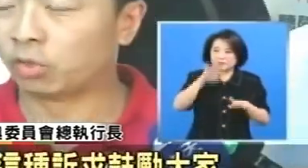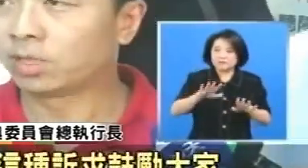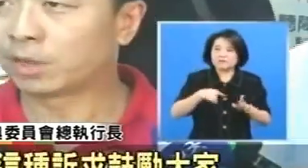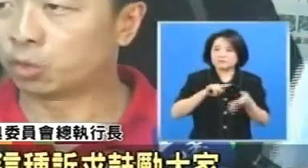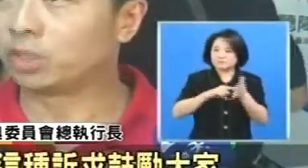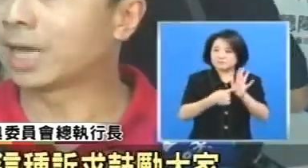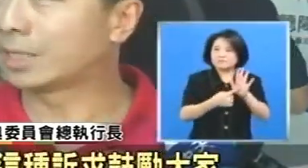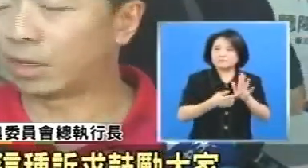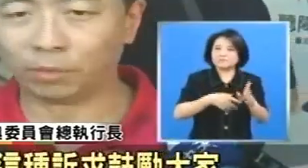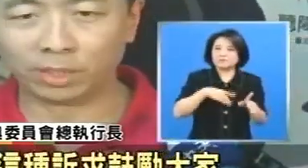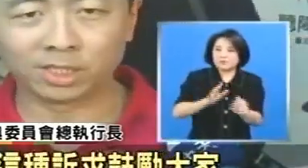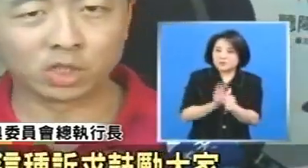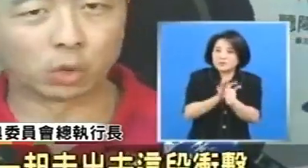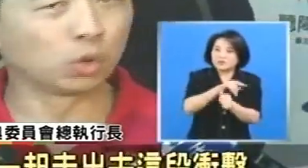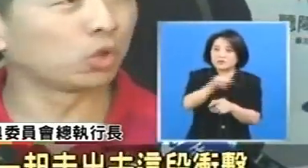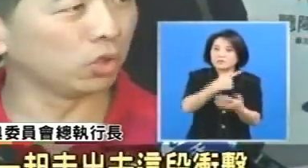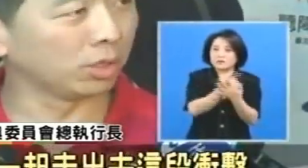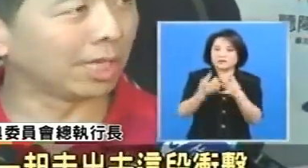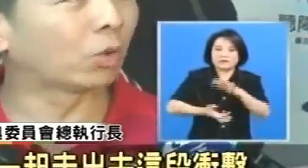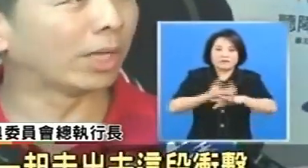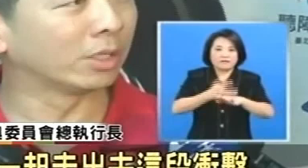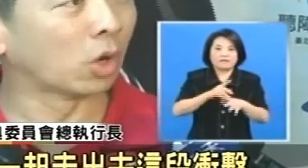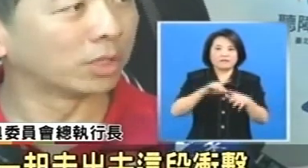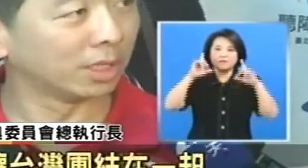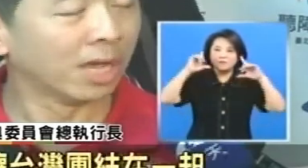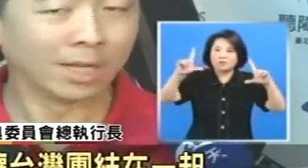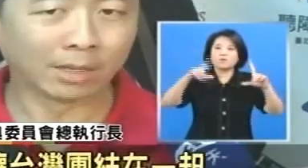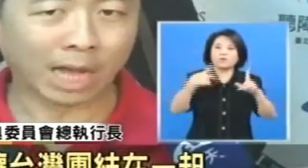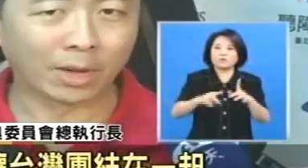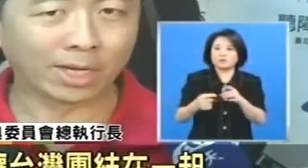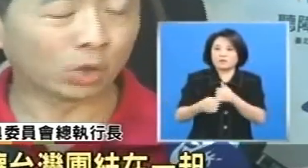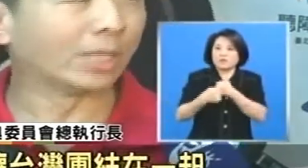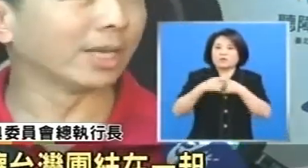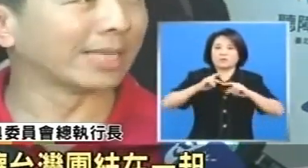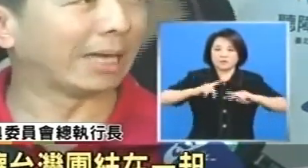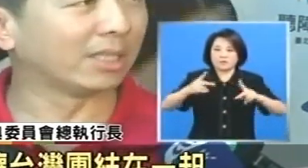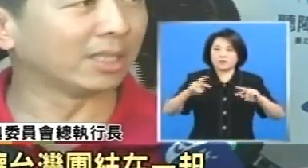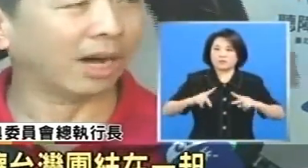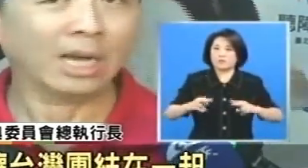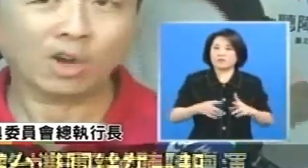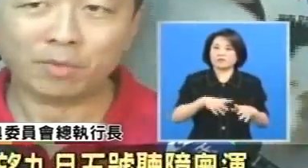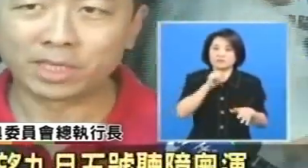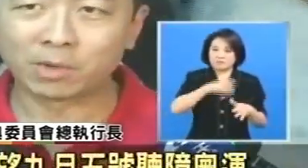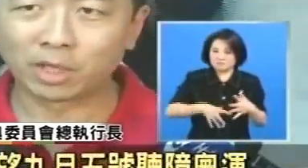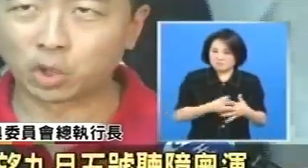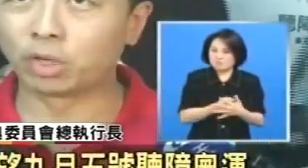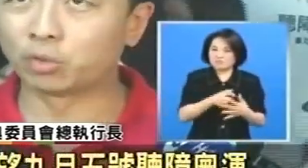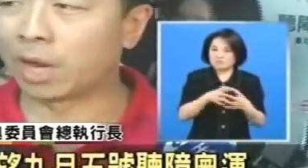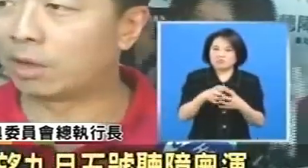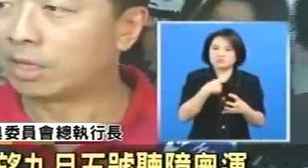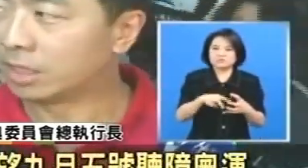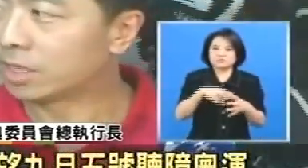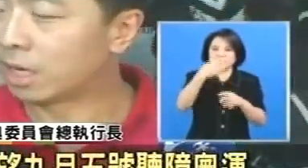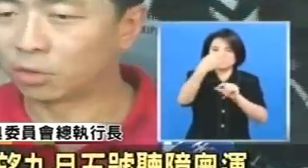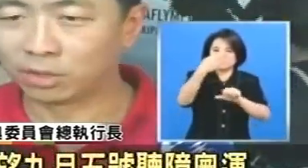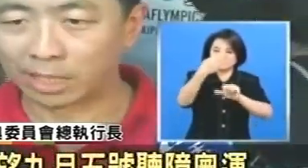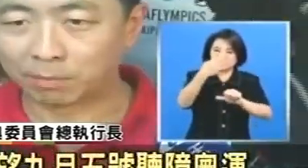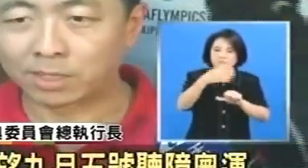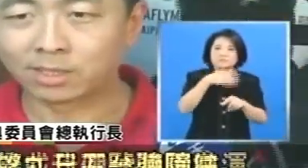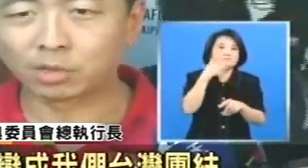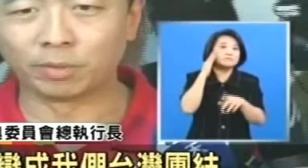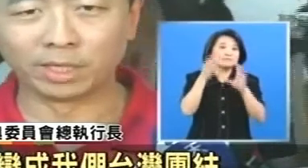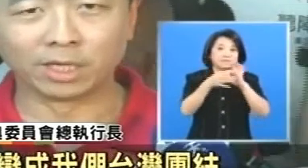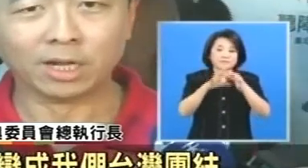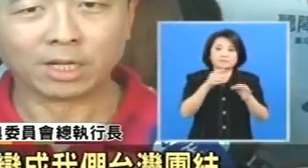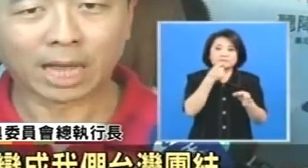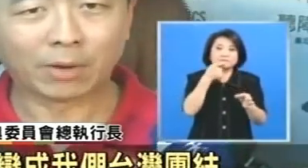诉求，让鼓励大家，我们一起走出去这一段冲击，让台湾可以团结在一起哈。我们也希望9月5号听障奥运也